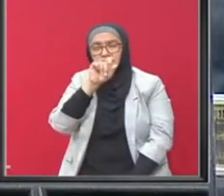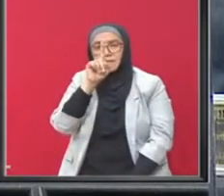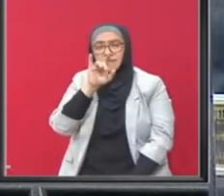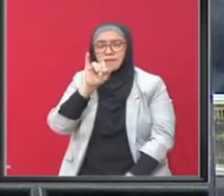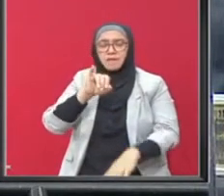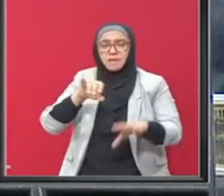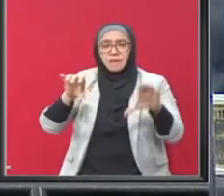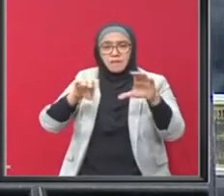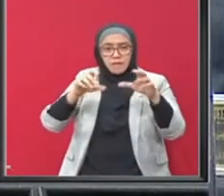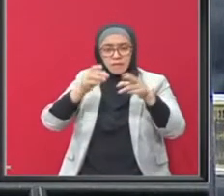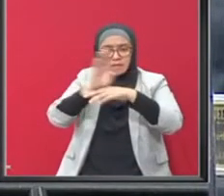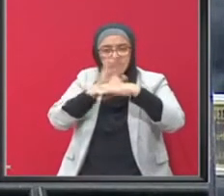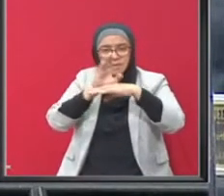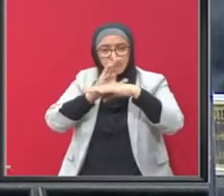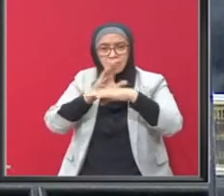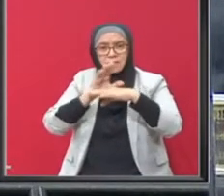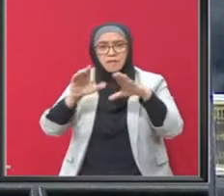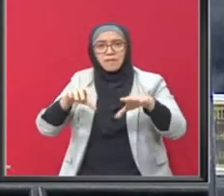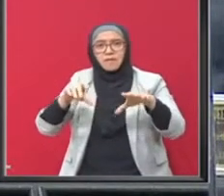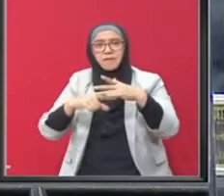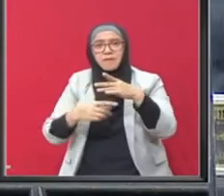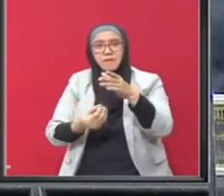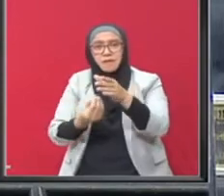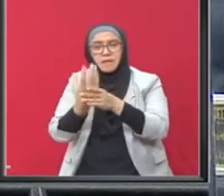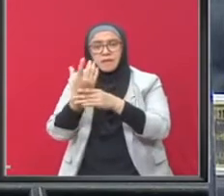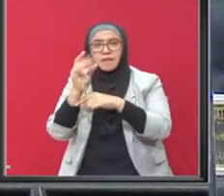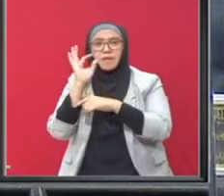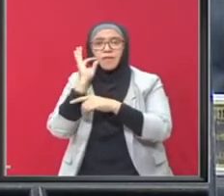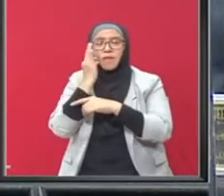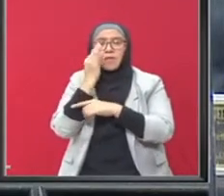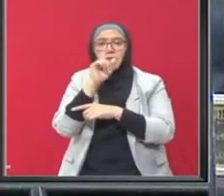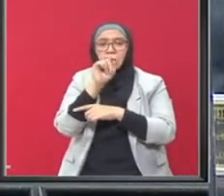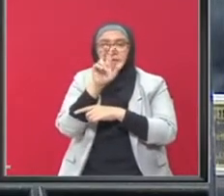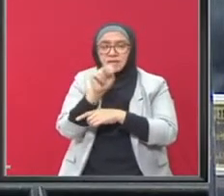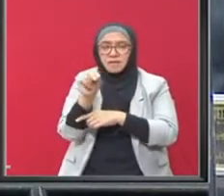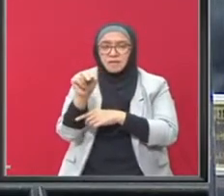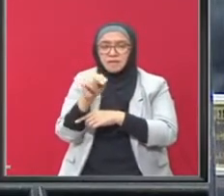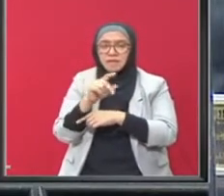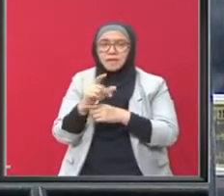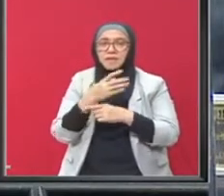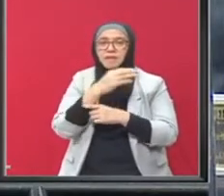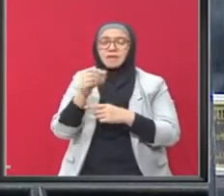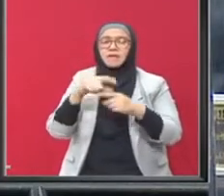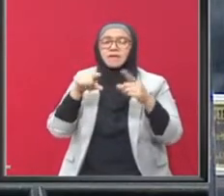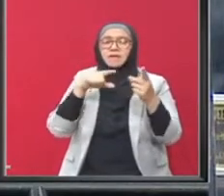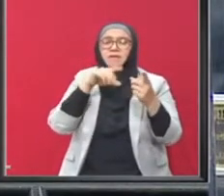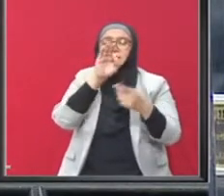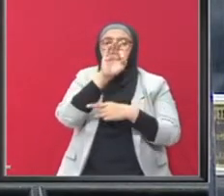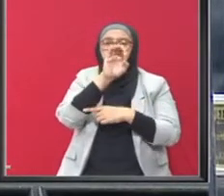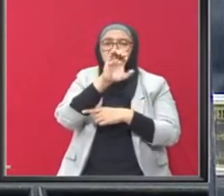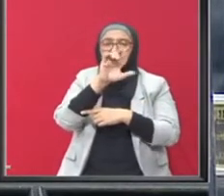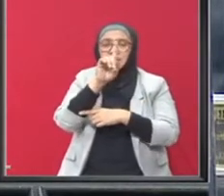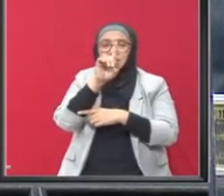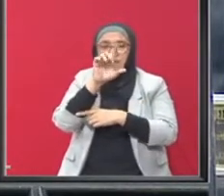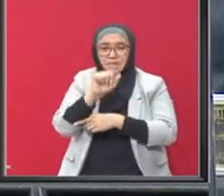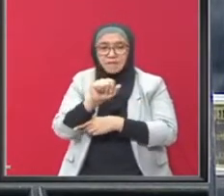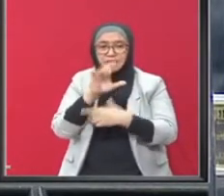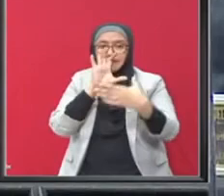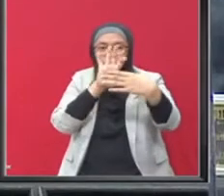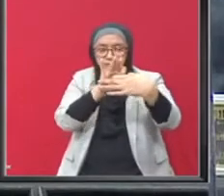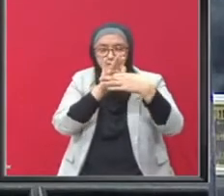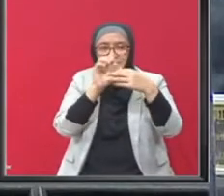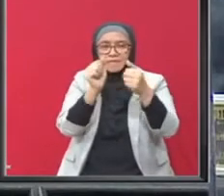Dih enggak reda demi Selatan dekat bukit agar dan juga tidak Partnership